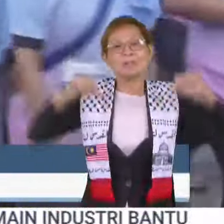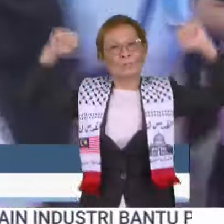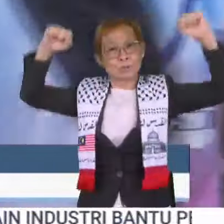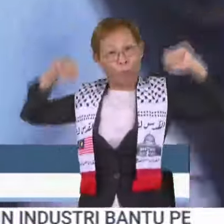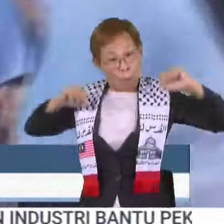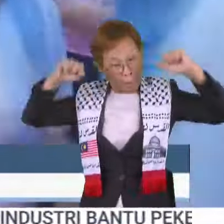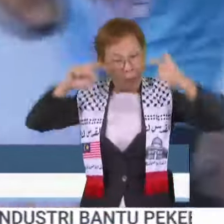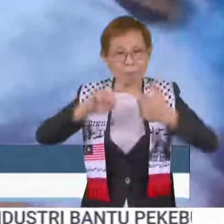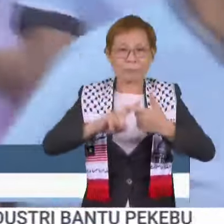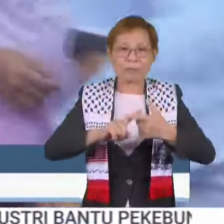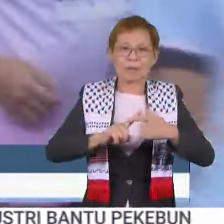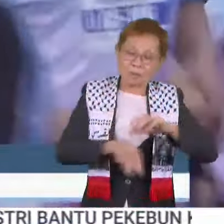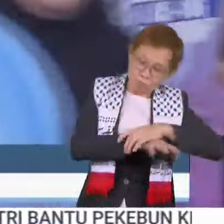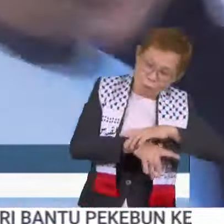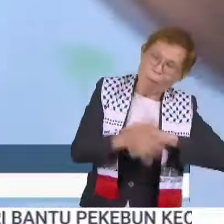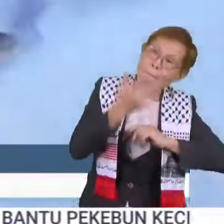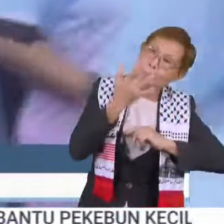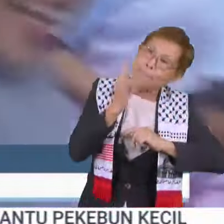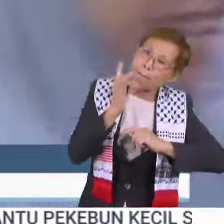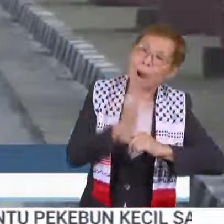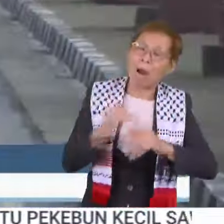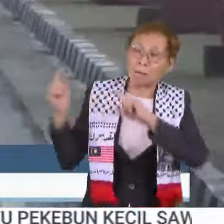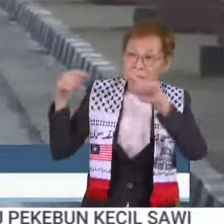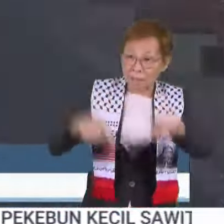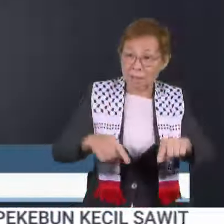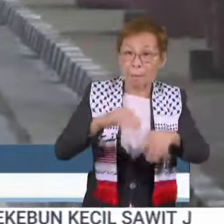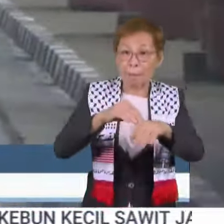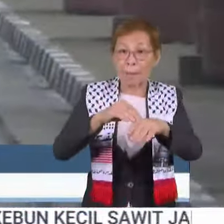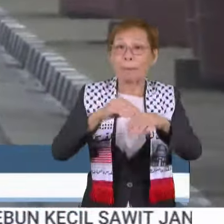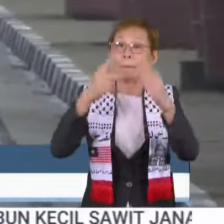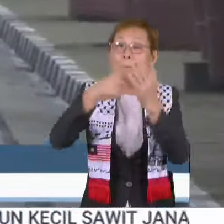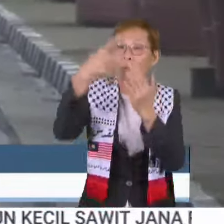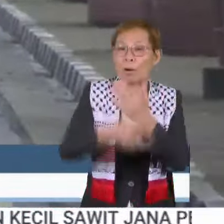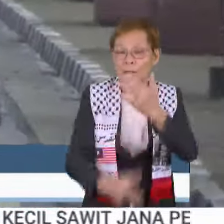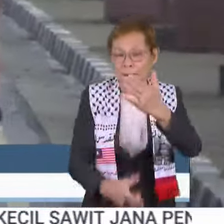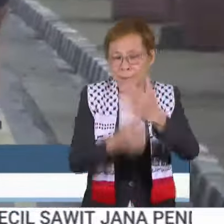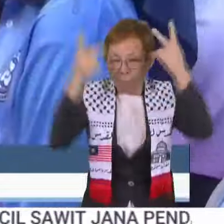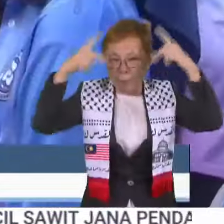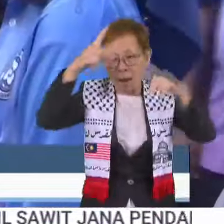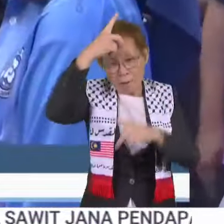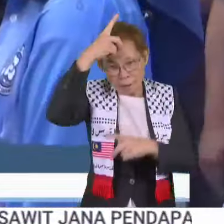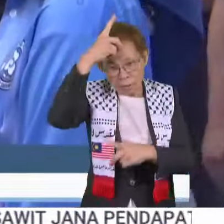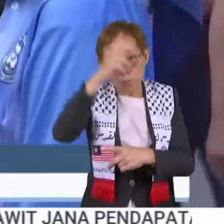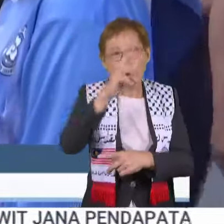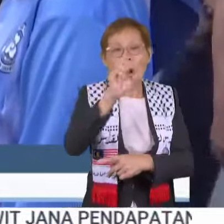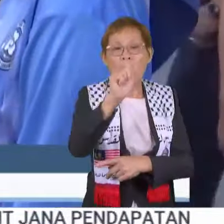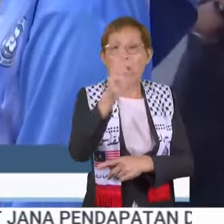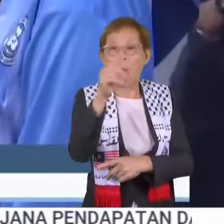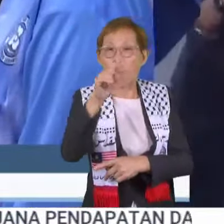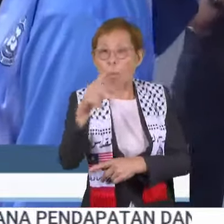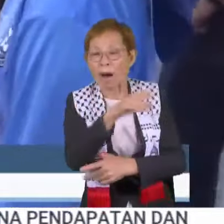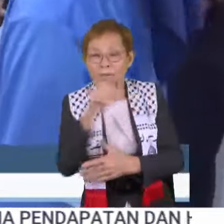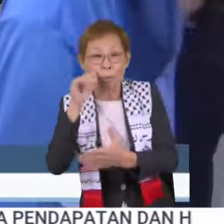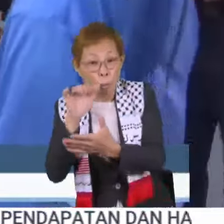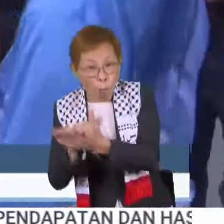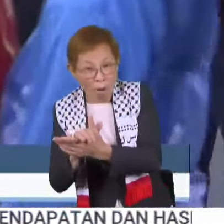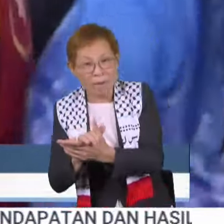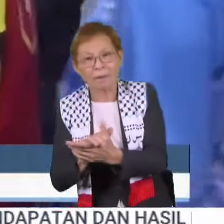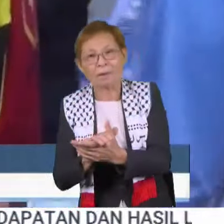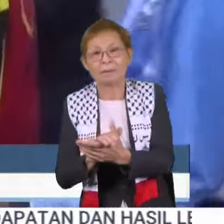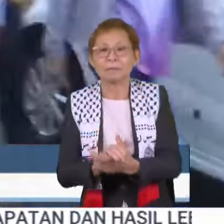Zumba dan cabutan tiket Bertuah hadir sama pada acara itu timbalan Premier Datuk Amar Awang Tengah Ali Hassan dan isteri